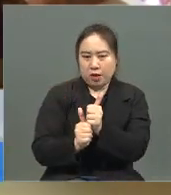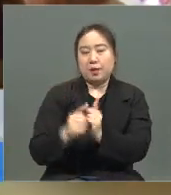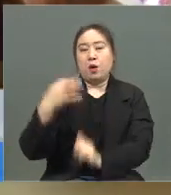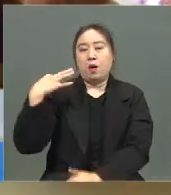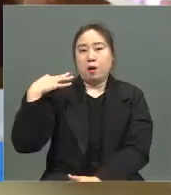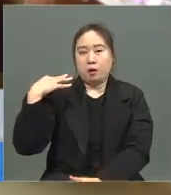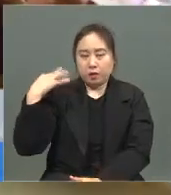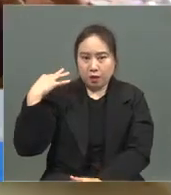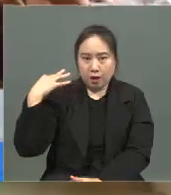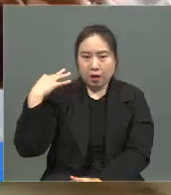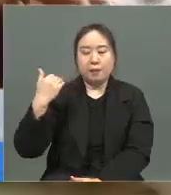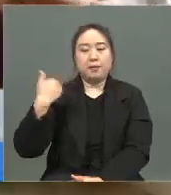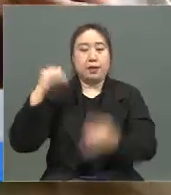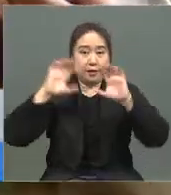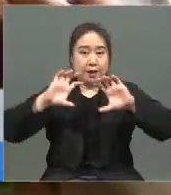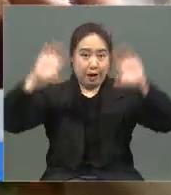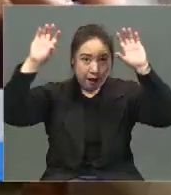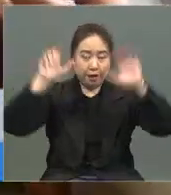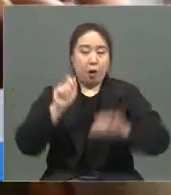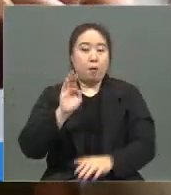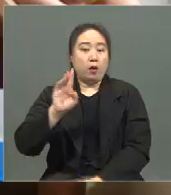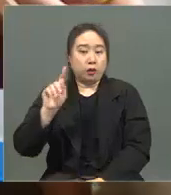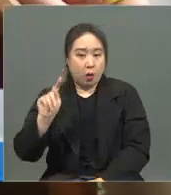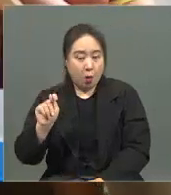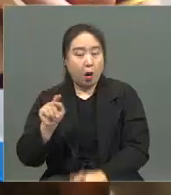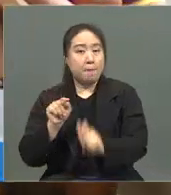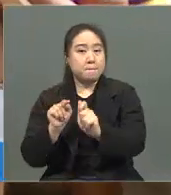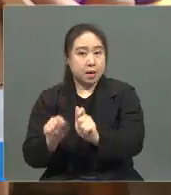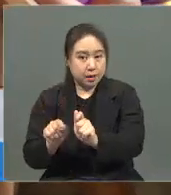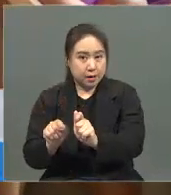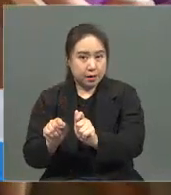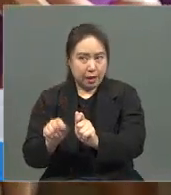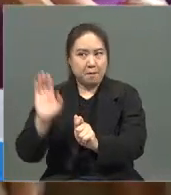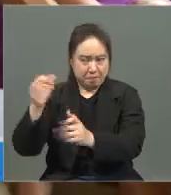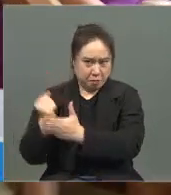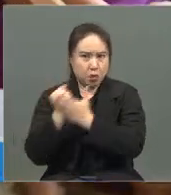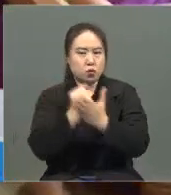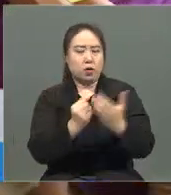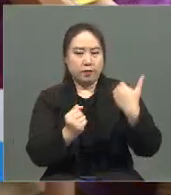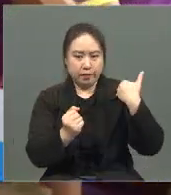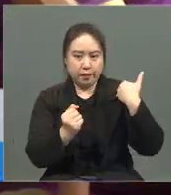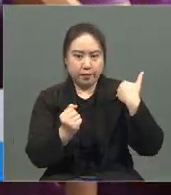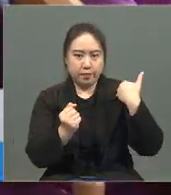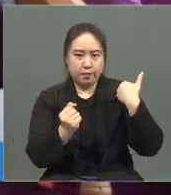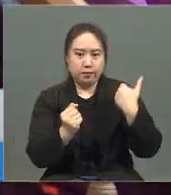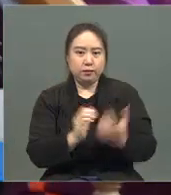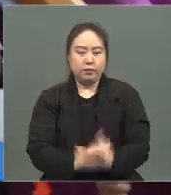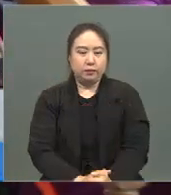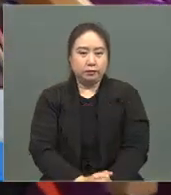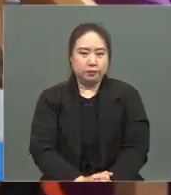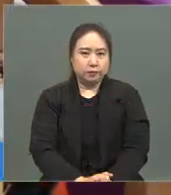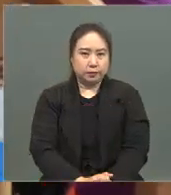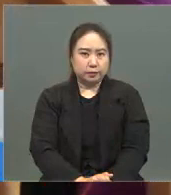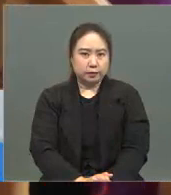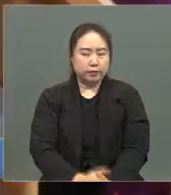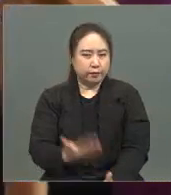ต่อกับเจ้าทางราชการอบตอำเภอได้ก็มาช่วยเหลือตาลครับ แล้วจะมีการบ